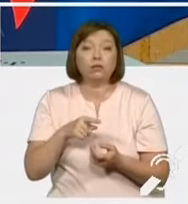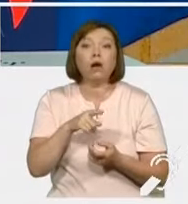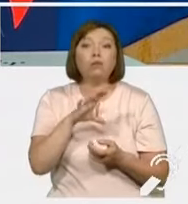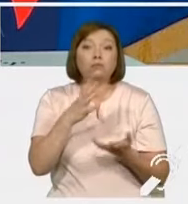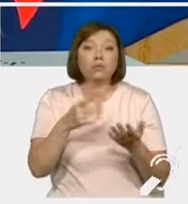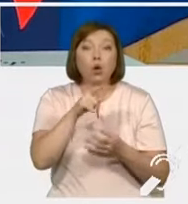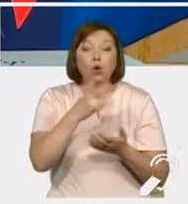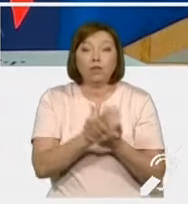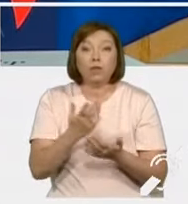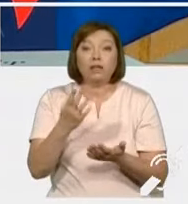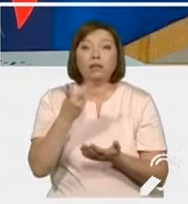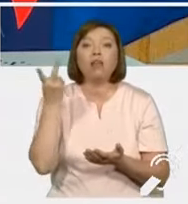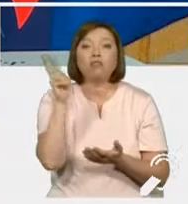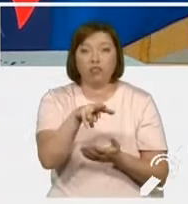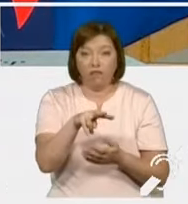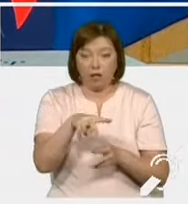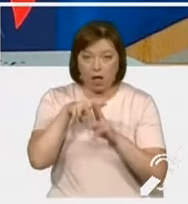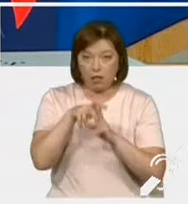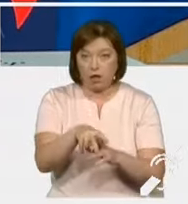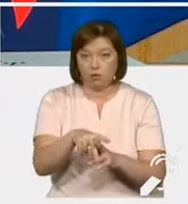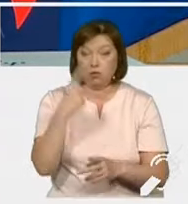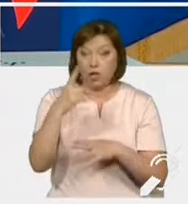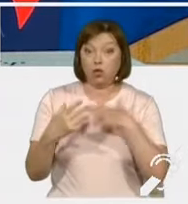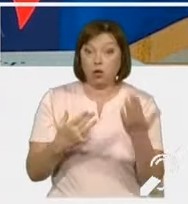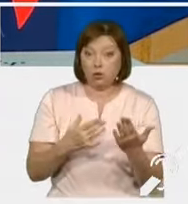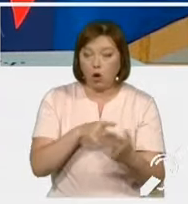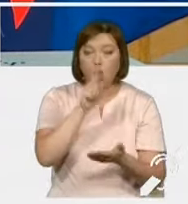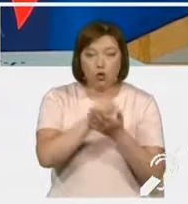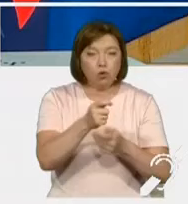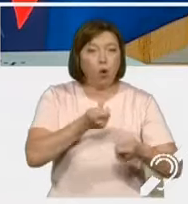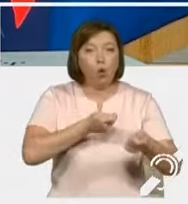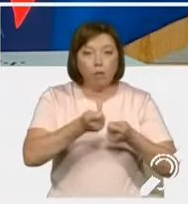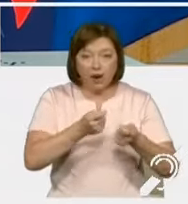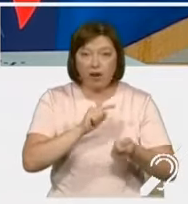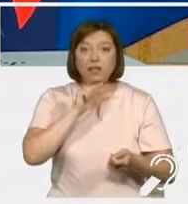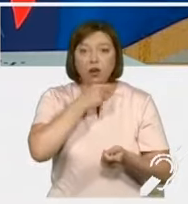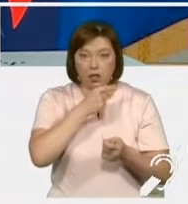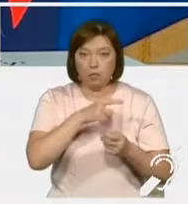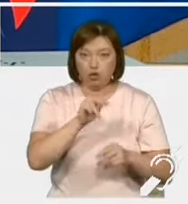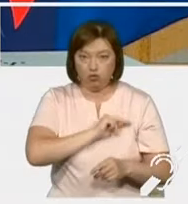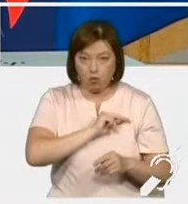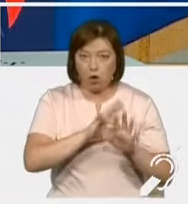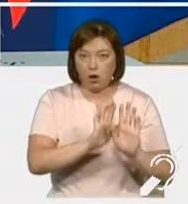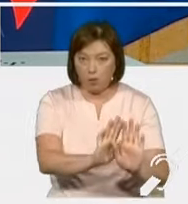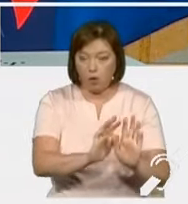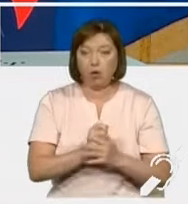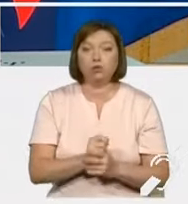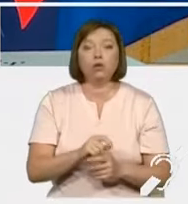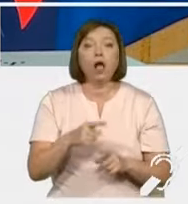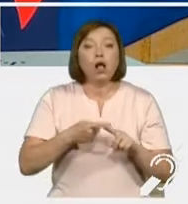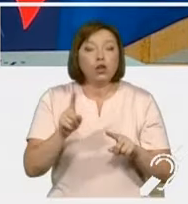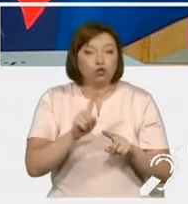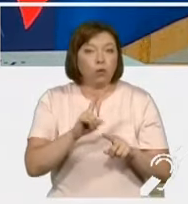postură dublă. Dintr-o parte, trebuie să gestioneze o activitate economică, da, care trebuie să aducă